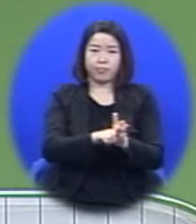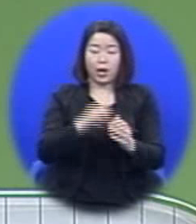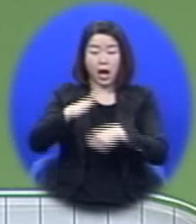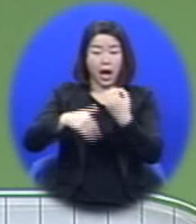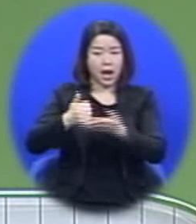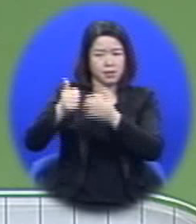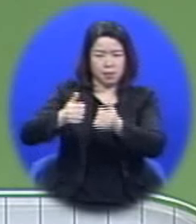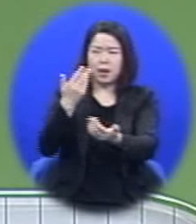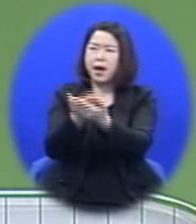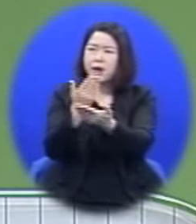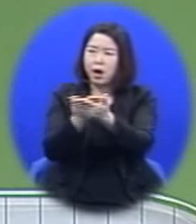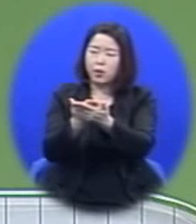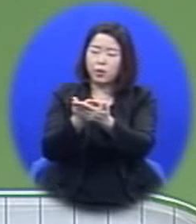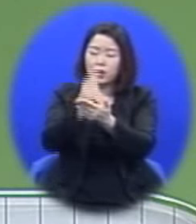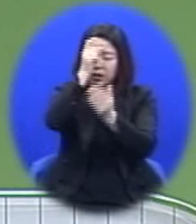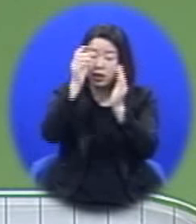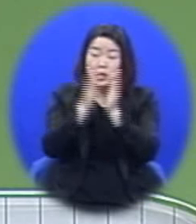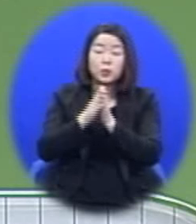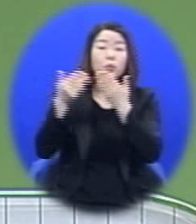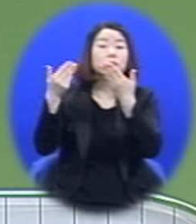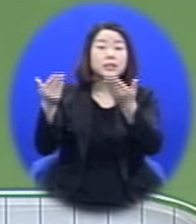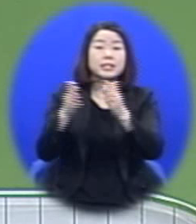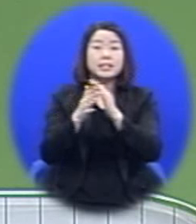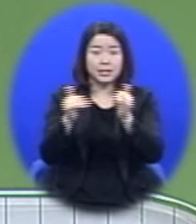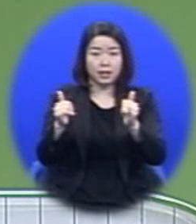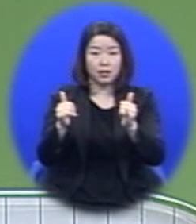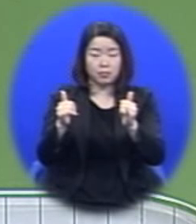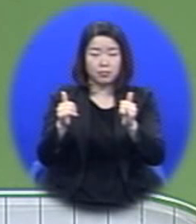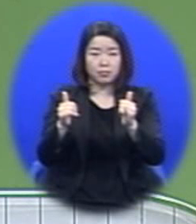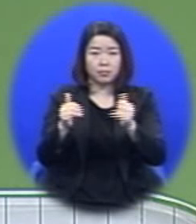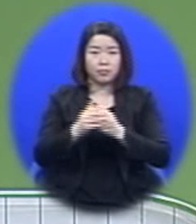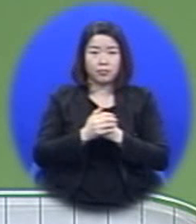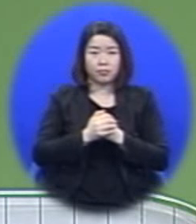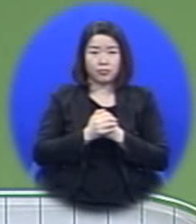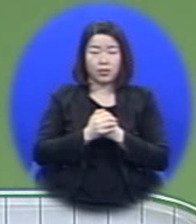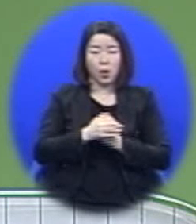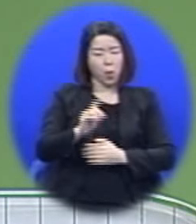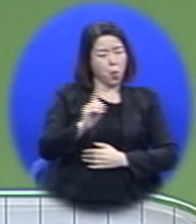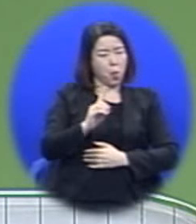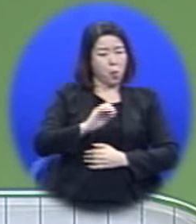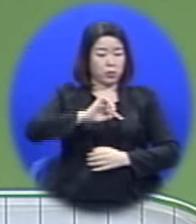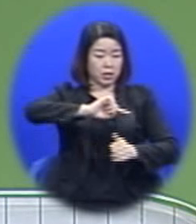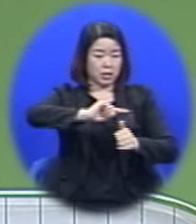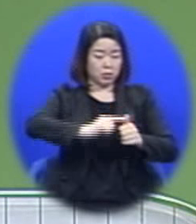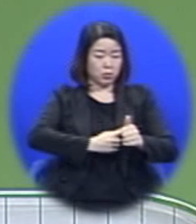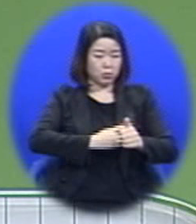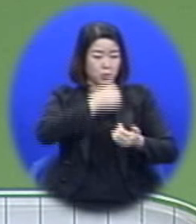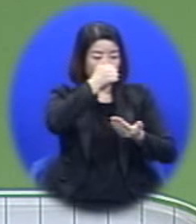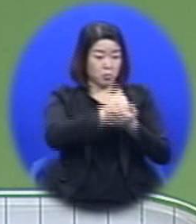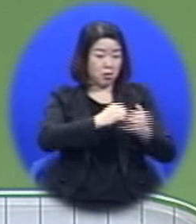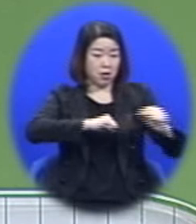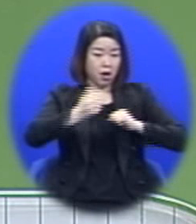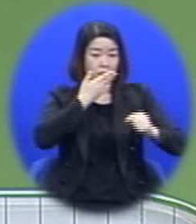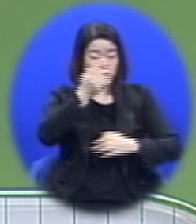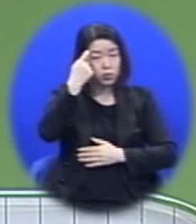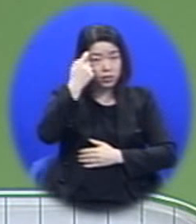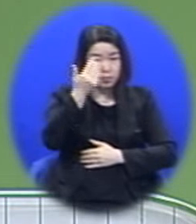재판해 주십시오 라고 이렇게 하나님께 기도한다면 어떻게 스스로가 죄를 지을 수 있겠어요?